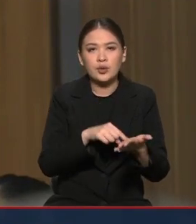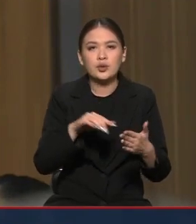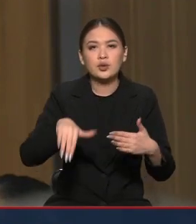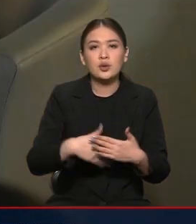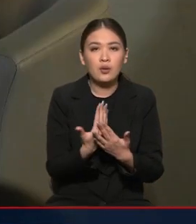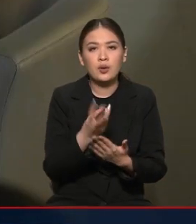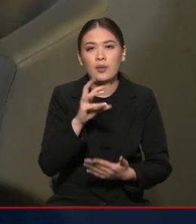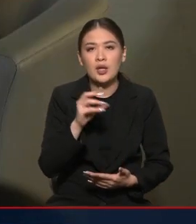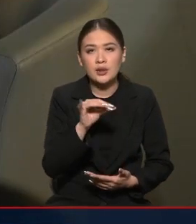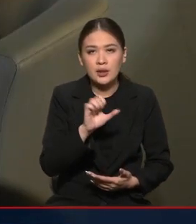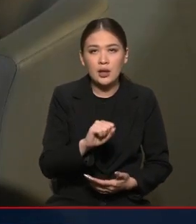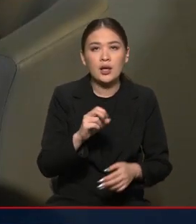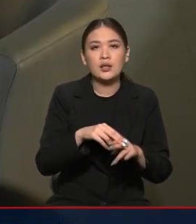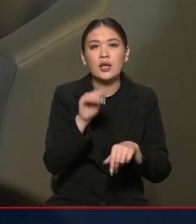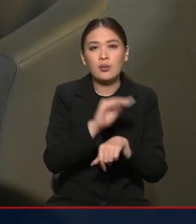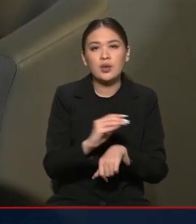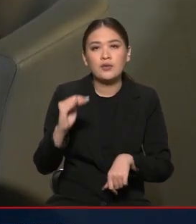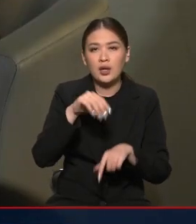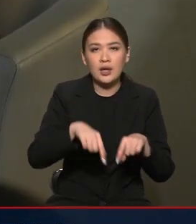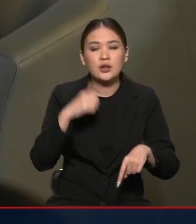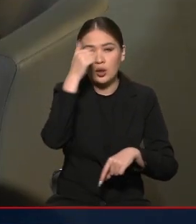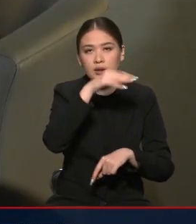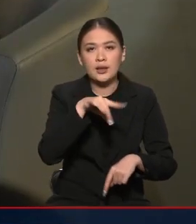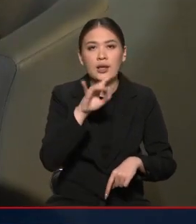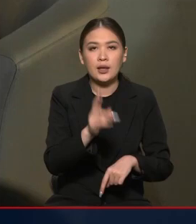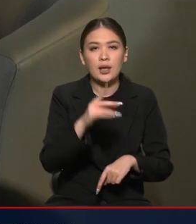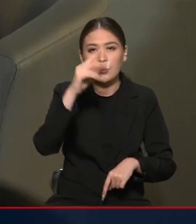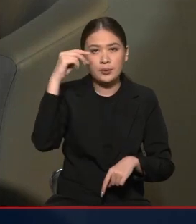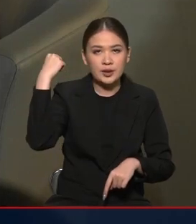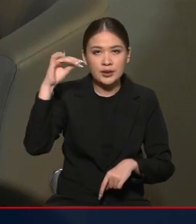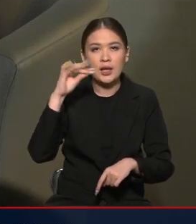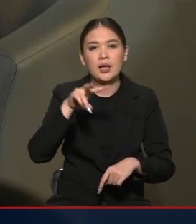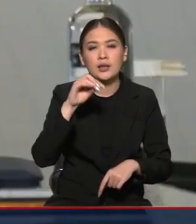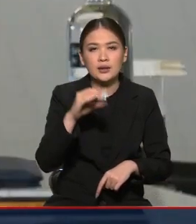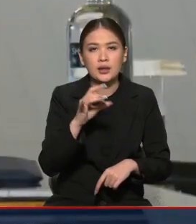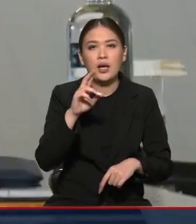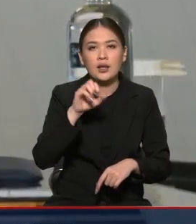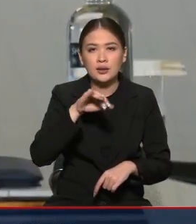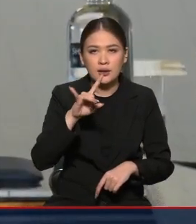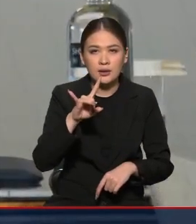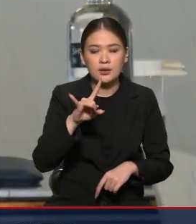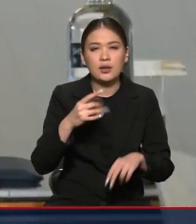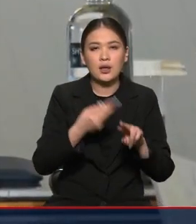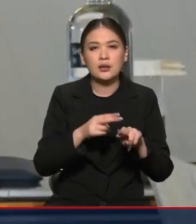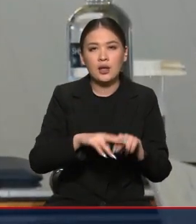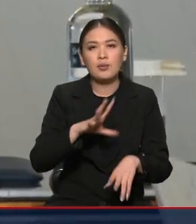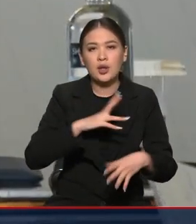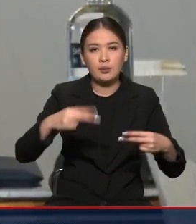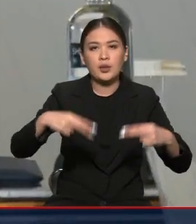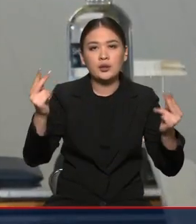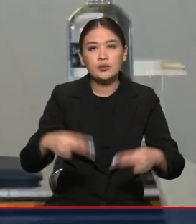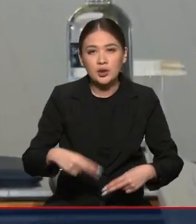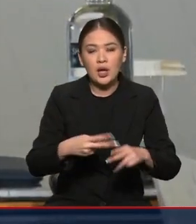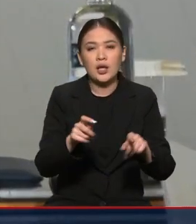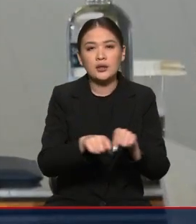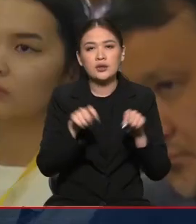Медиа добавлю в феврале этого года между ТРК президента и лидерами катор ской медийной отрасли был подписан меморандум